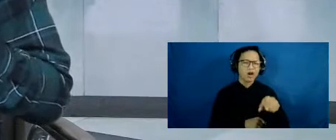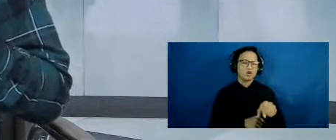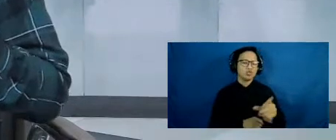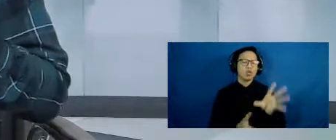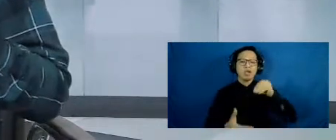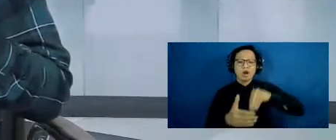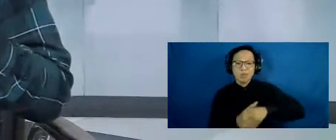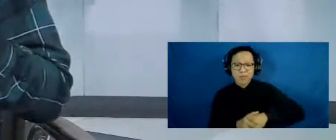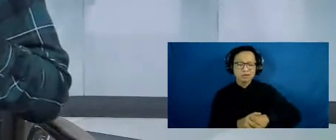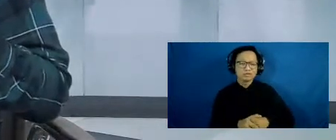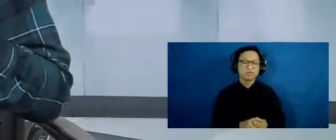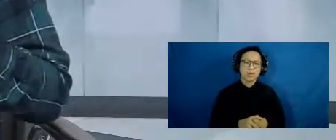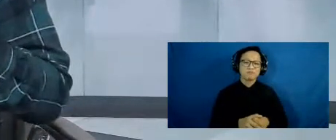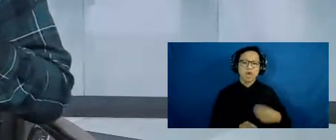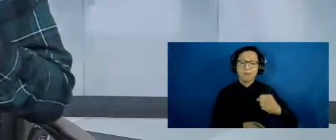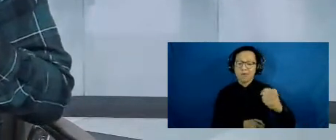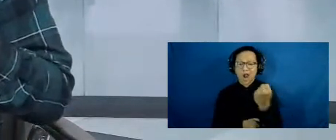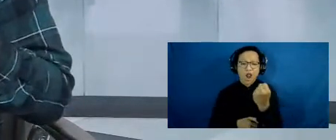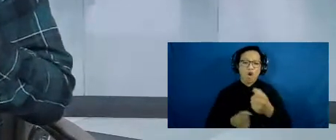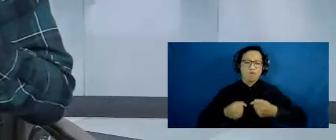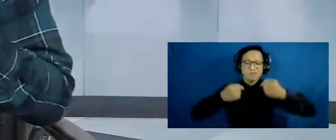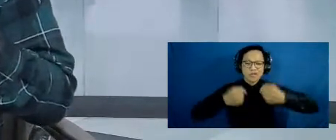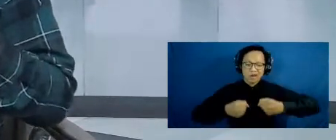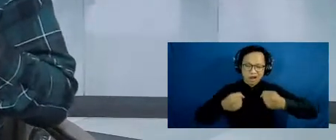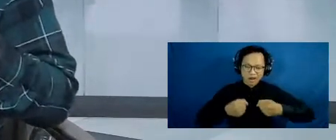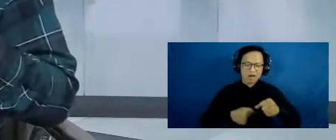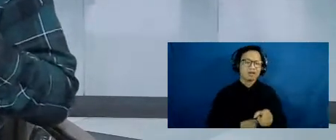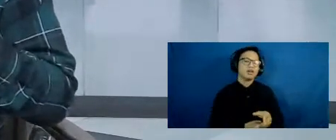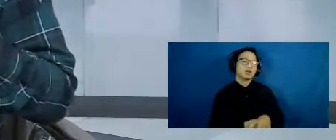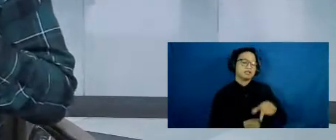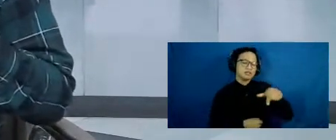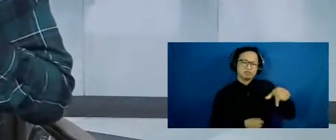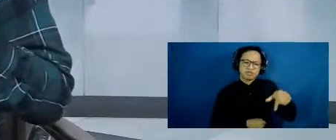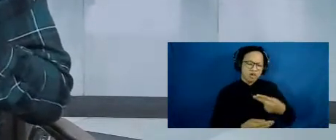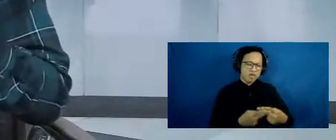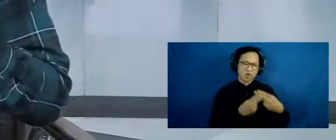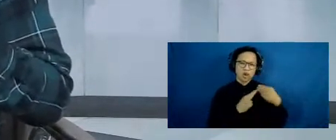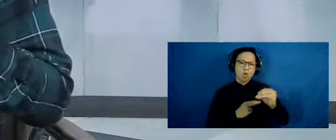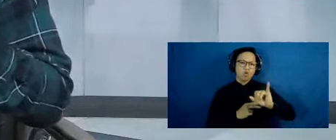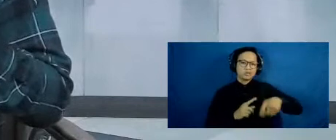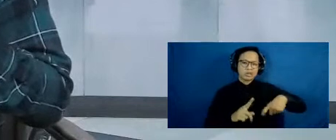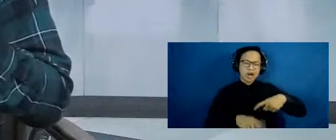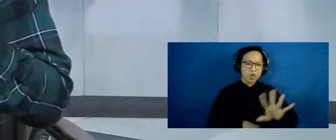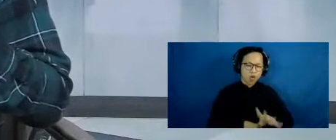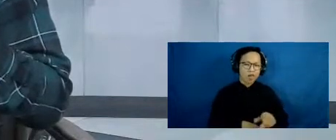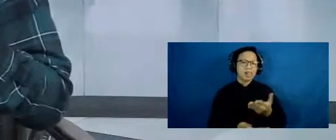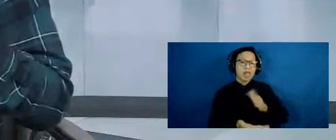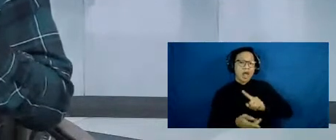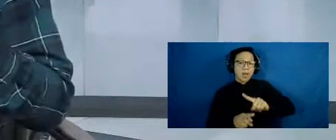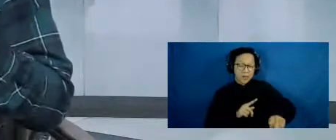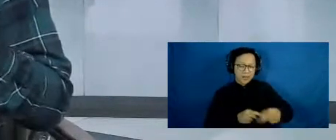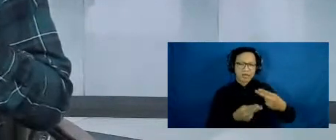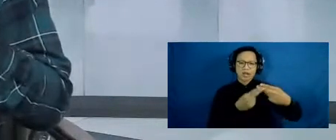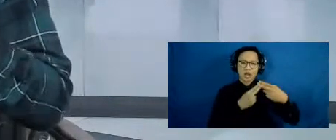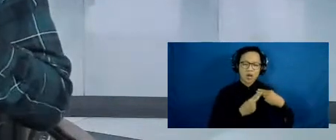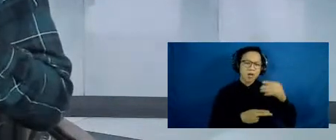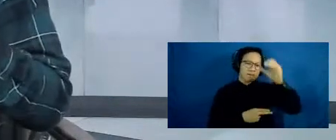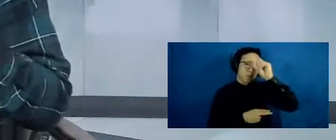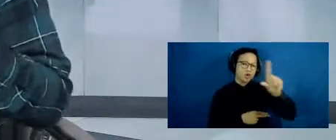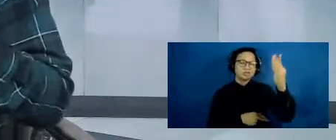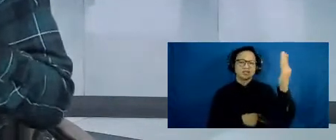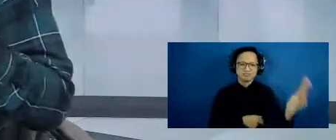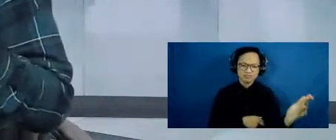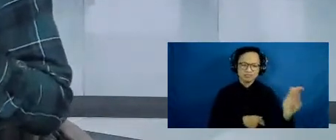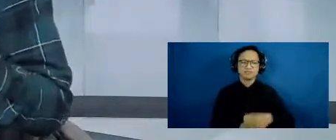yang dilakukan ya, jadi itu tidak masuk ke ranahnya di OJK. Nah, itu yang bisa saya respon ya, Caca